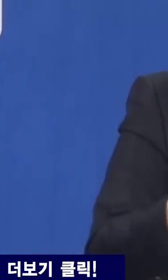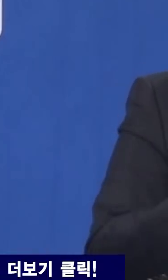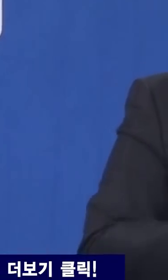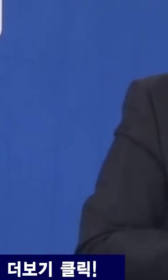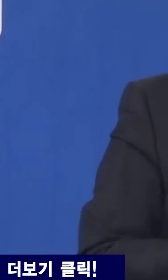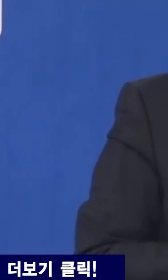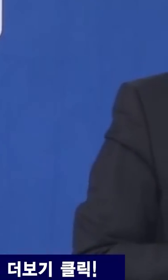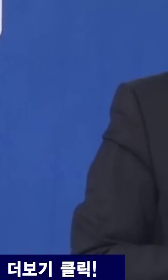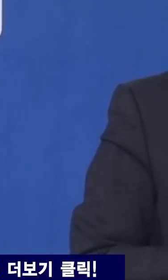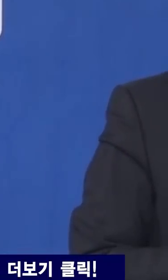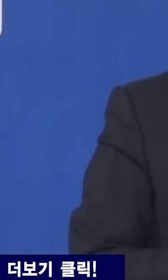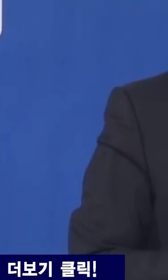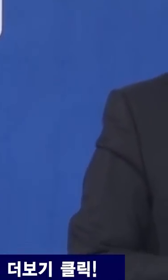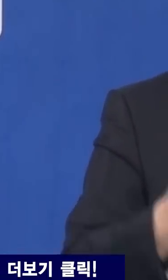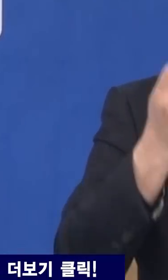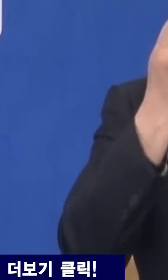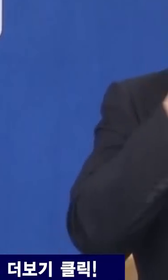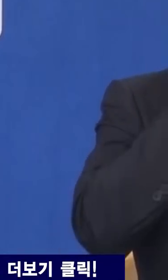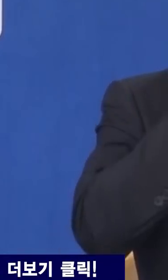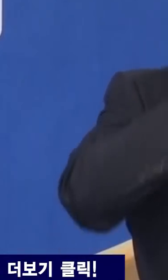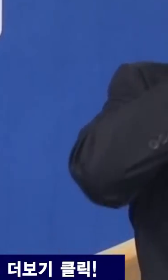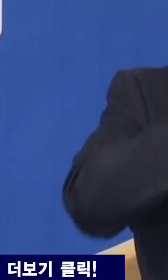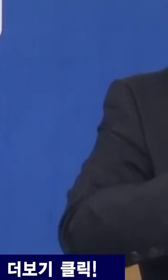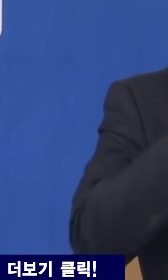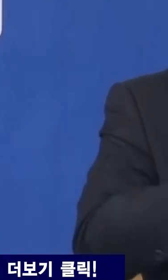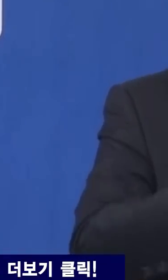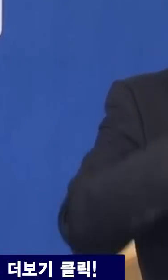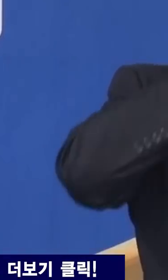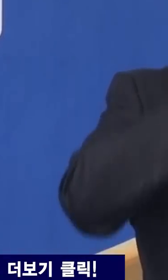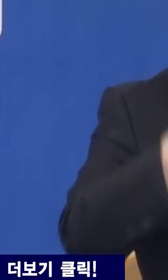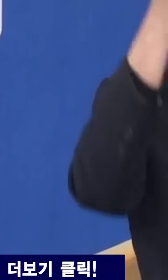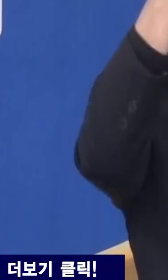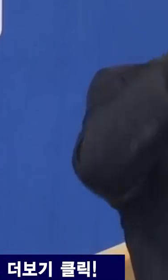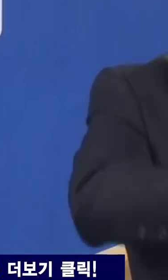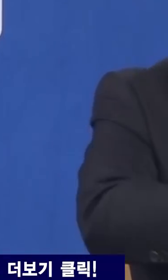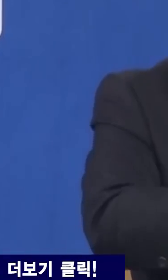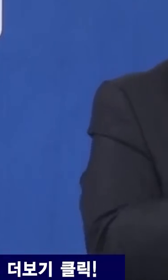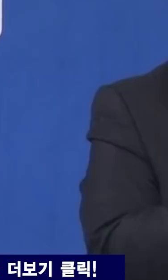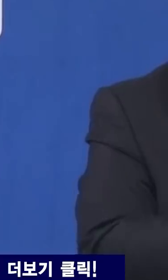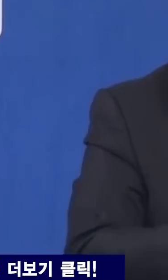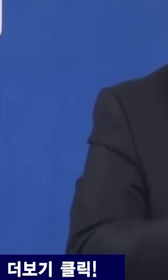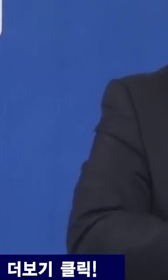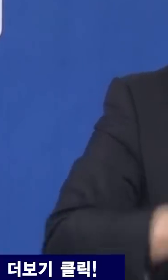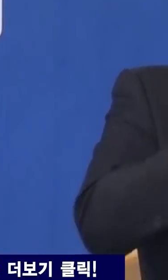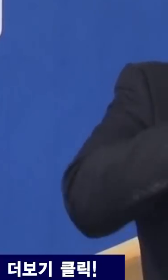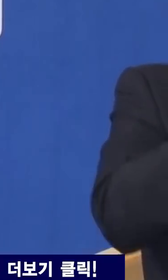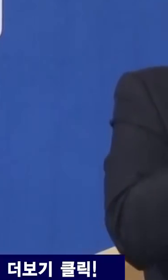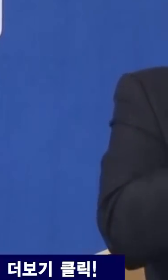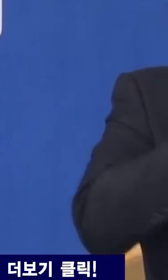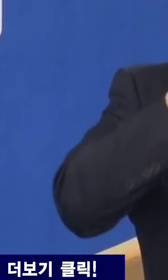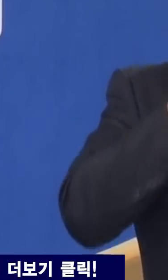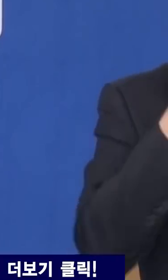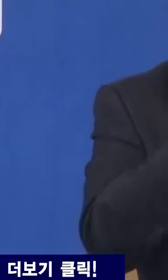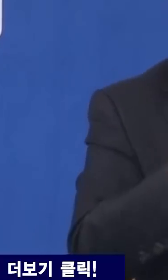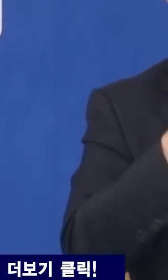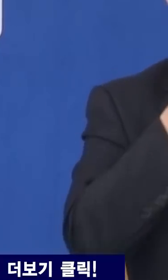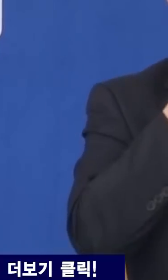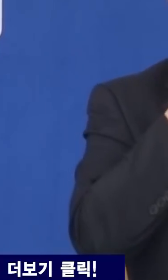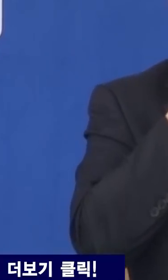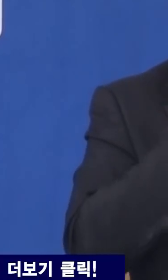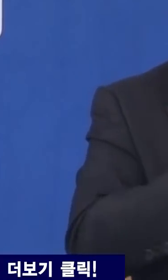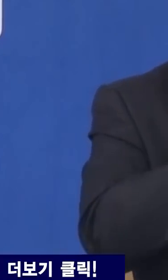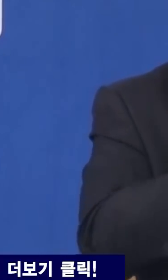것입니다. 거짓말로 죄 없는 사람에게 죄를 덮어씌우는 것은 더는 용인하기 어렵습니다.